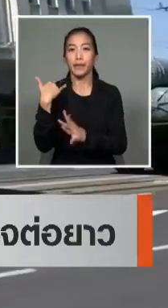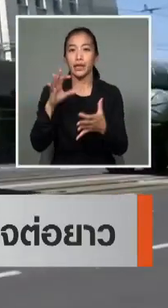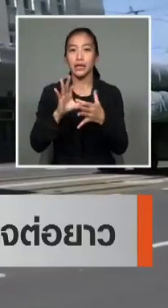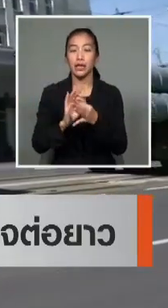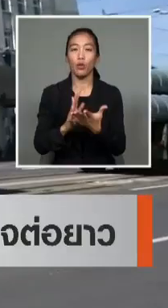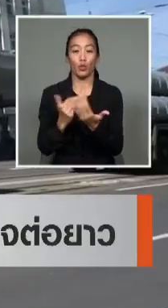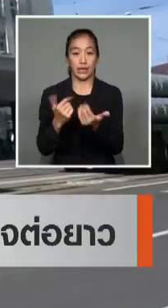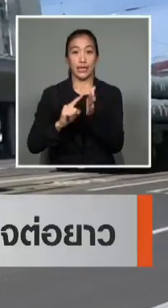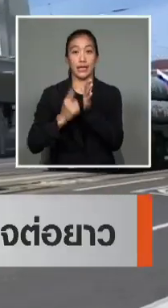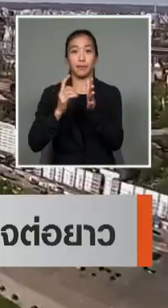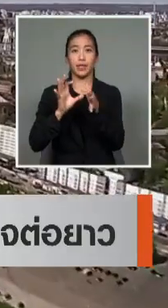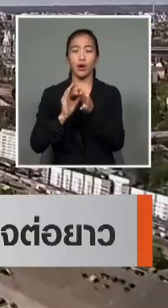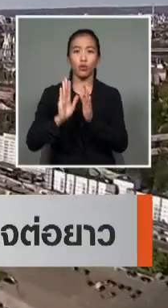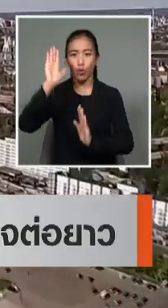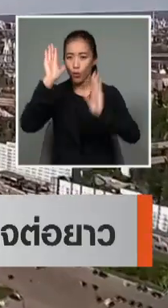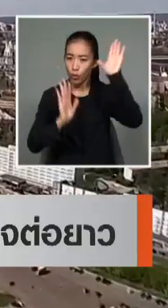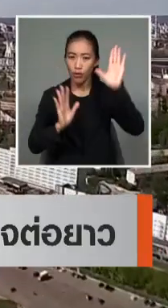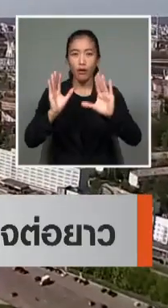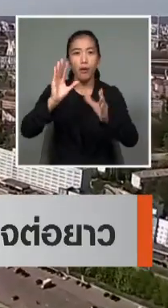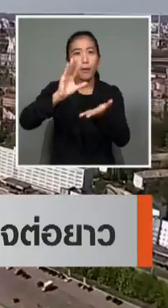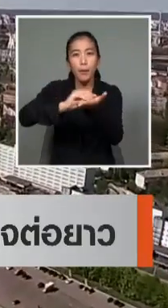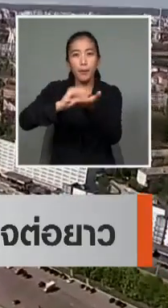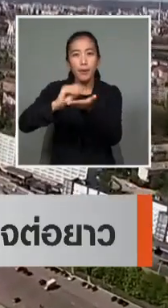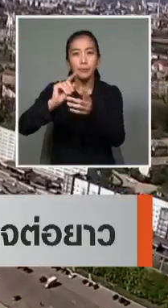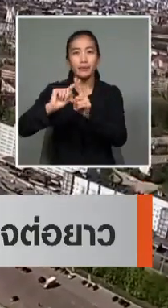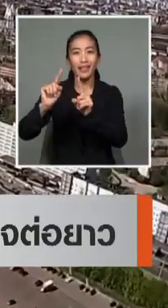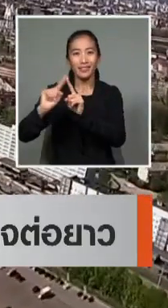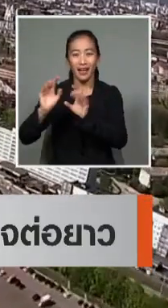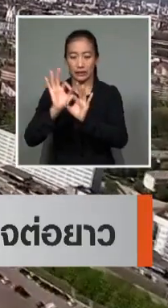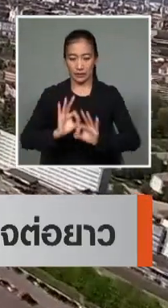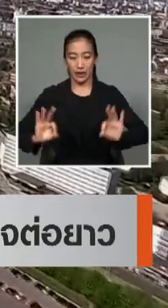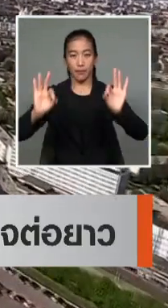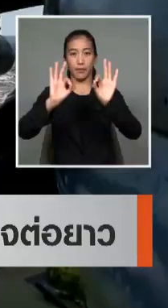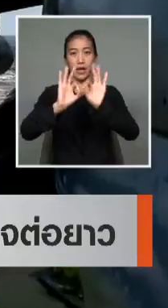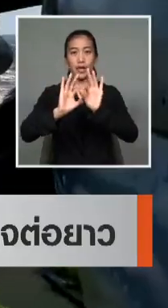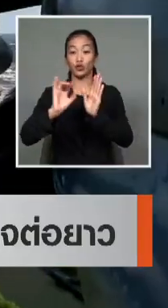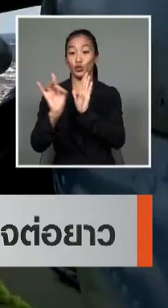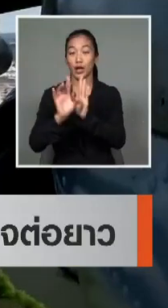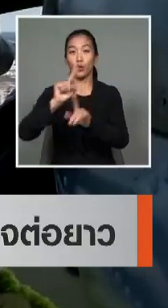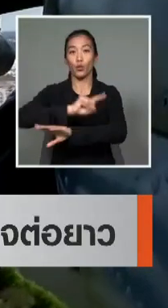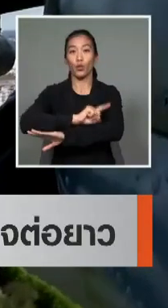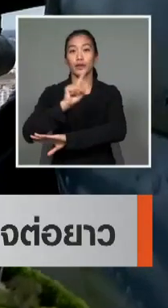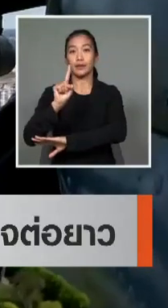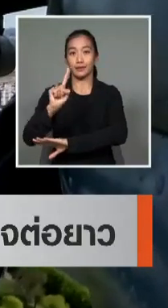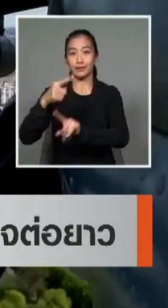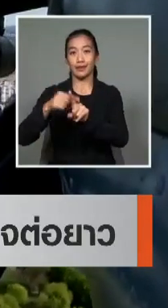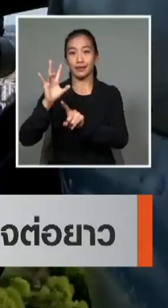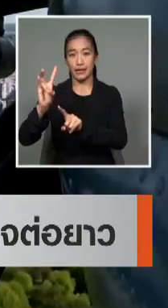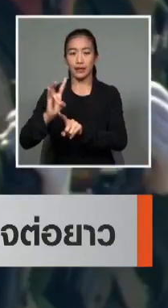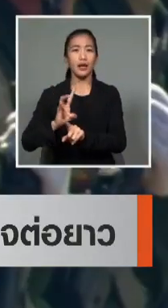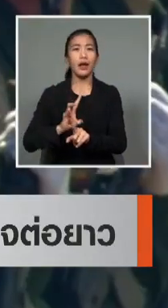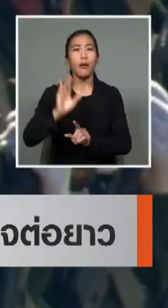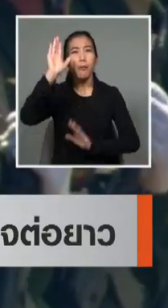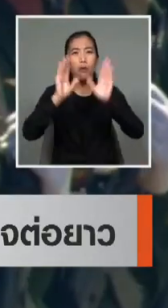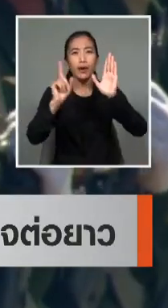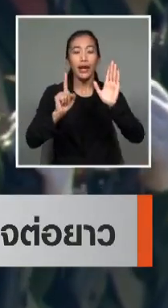ริ่มต้นวันนี้นะคะไปจนถึงวันที่1กรกฎาคมค่ะประชามตินี้นะคะก็คือการให้ประชาชนออกมาโหวตค่ะว่าจะรับรอง